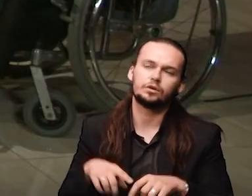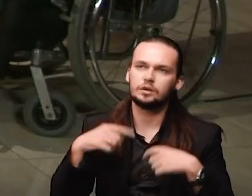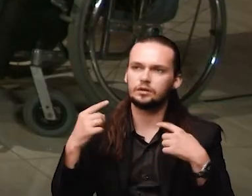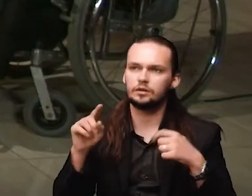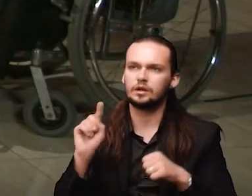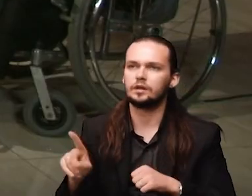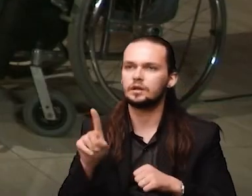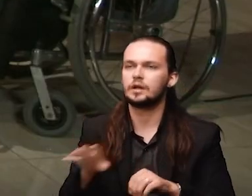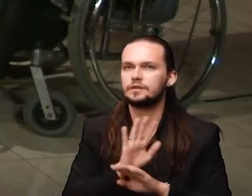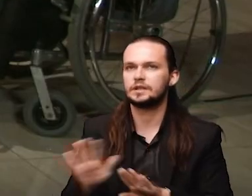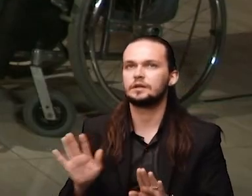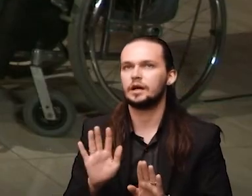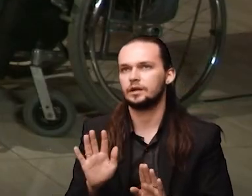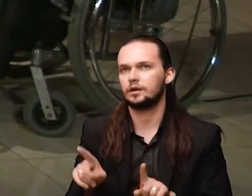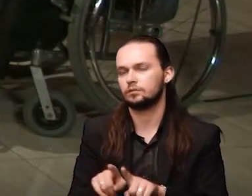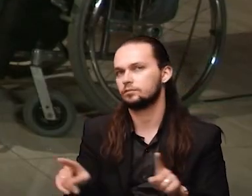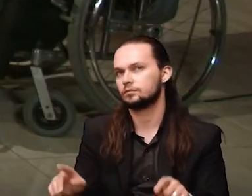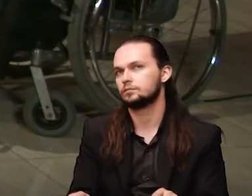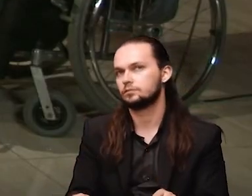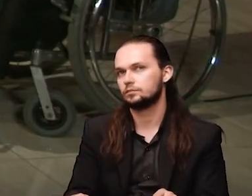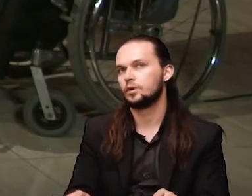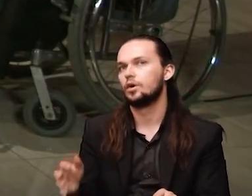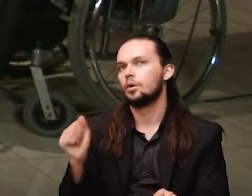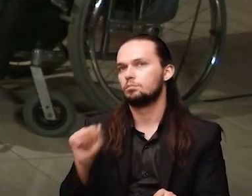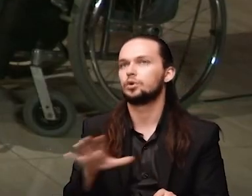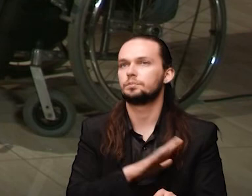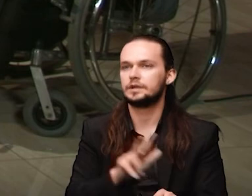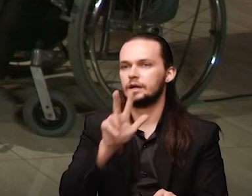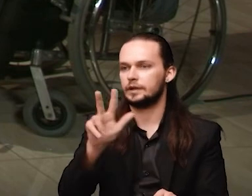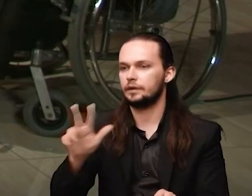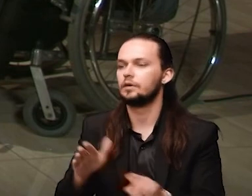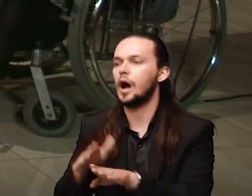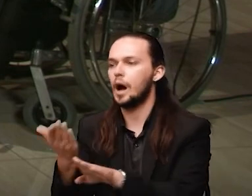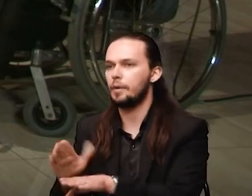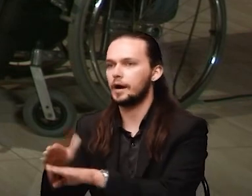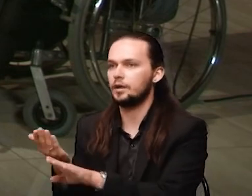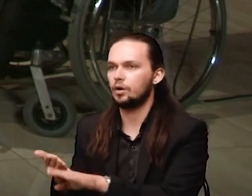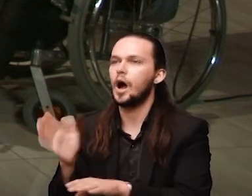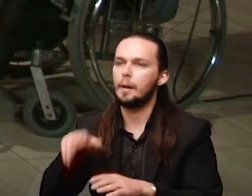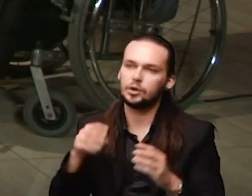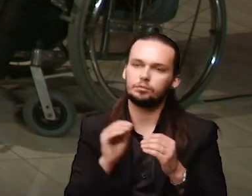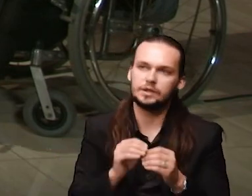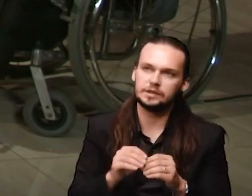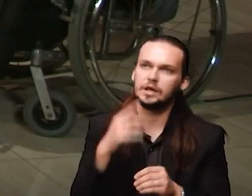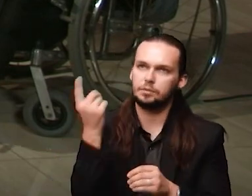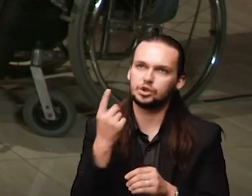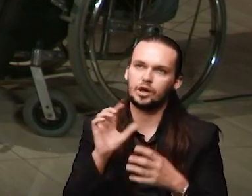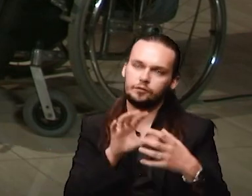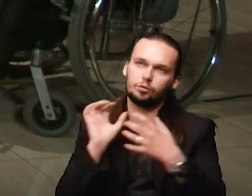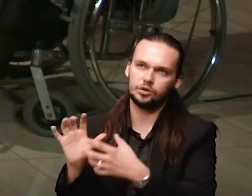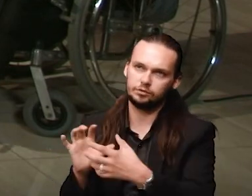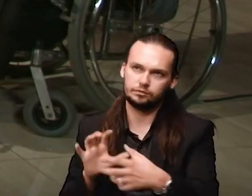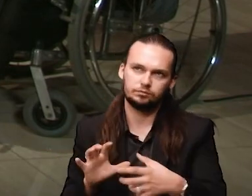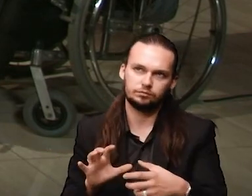это не всегда так бывает. Ну, вот и столько не бывает, да. Вот да, это может пройти три подряд с аппарелью, а потом 10 штук быть без аппарелью. Да, вот если только